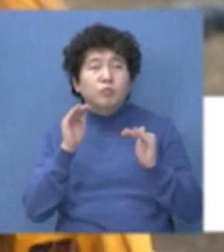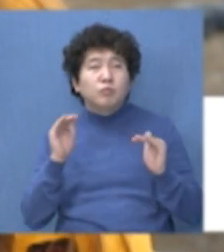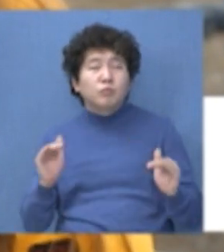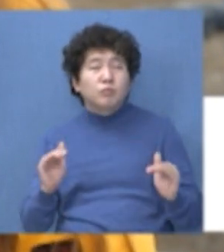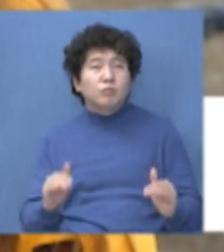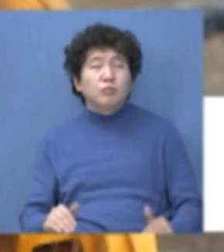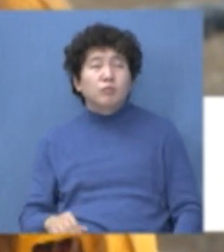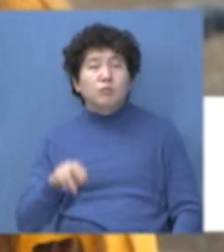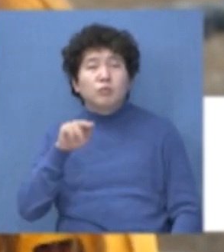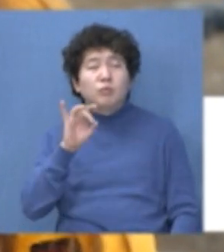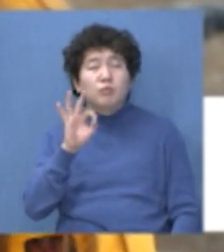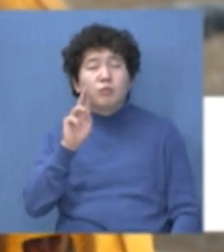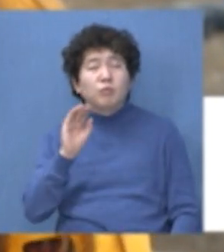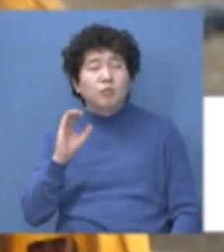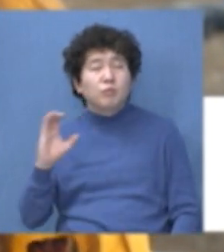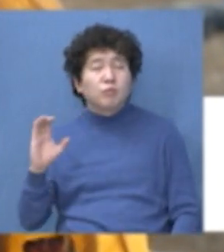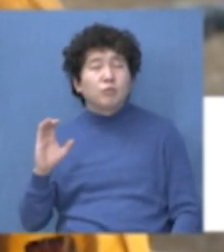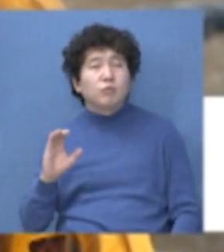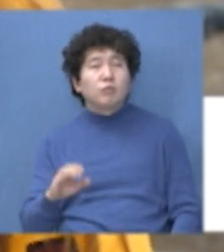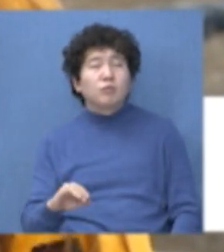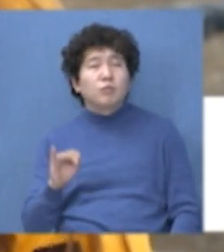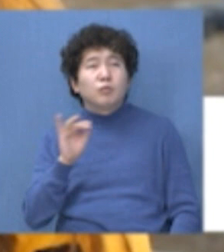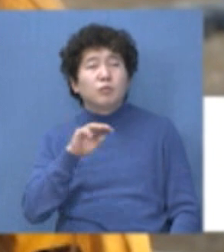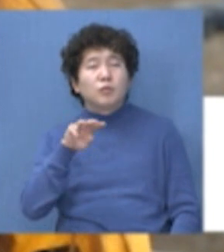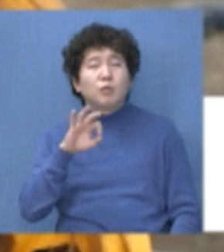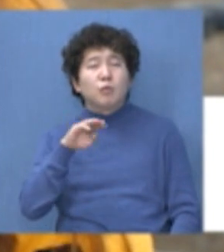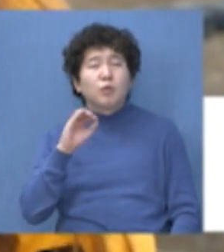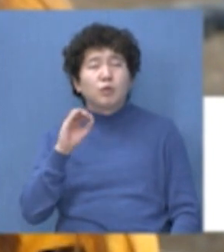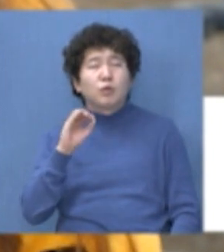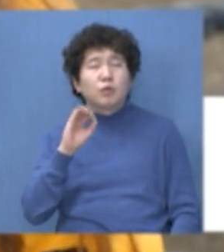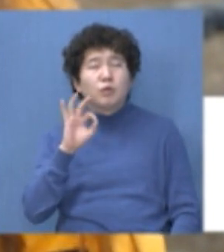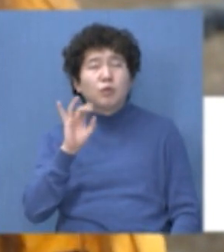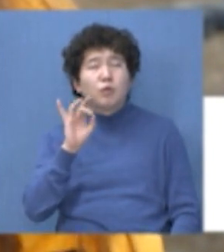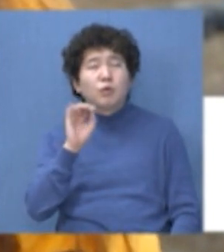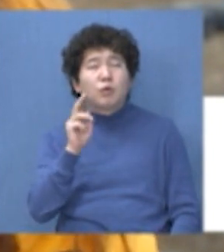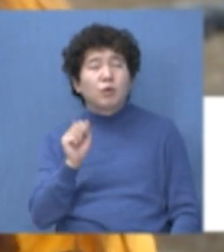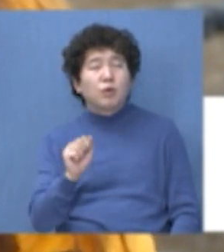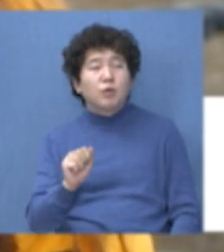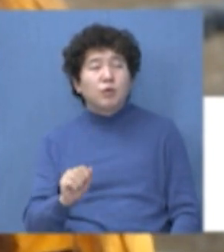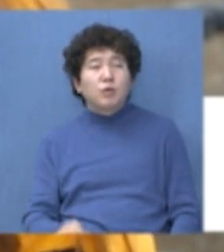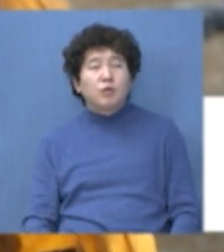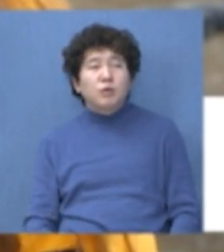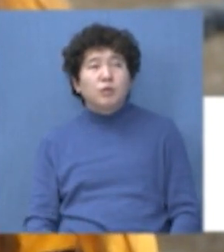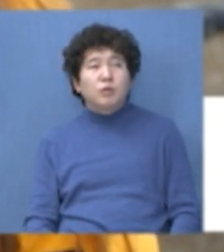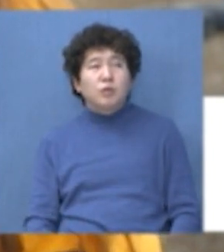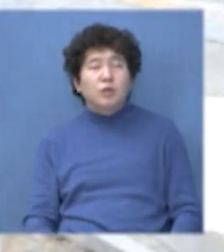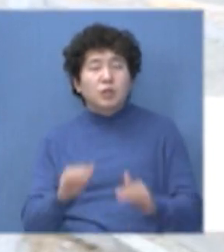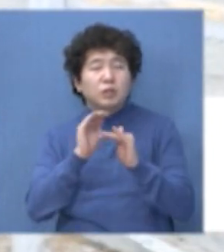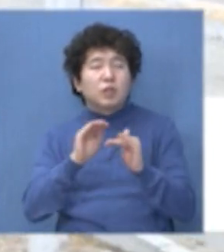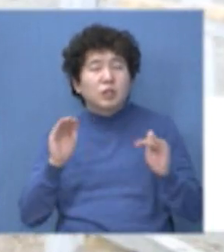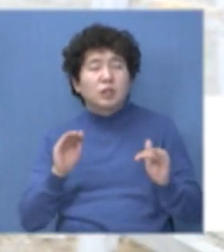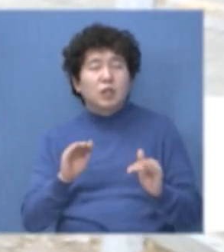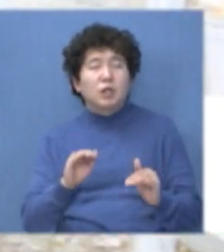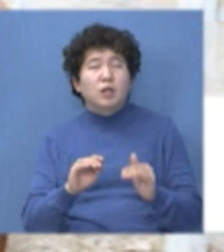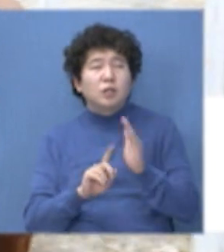процестерін жақсартады. Атпен жаттығу жасау қажетті моторикалық дағдыларды қалыптастырады. Сондықтан балалардың жастайынан атқа мінгізіп, үйрету маңызды.